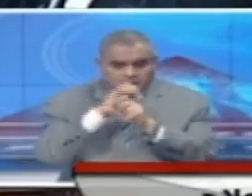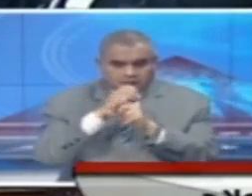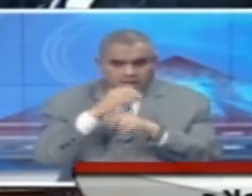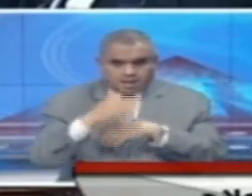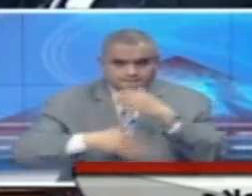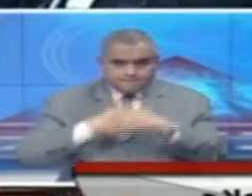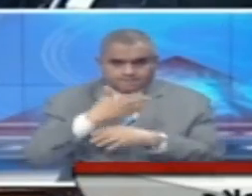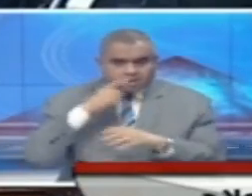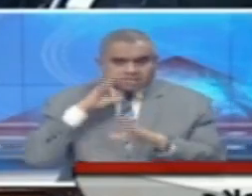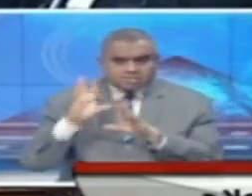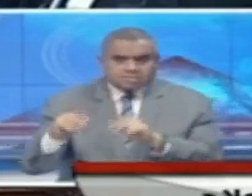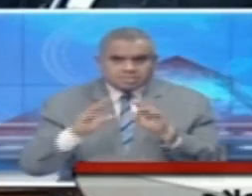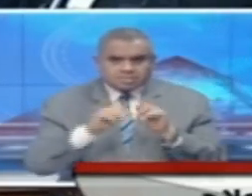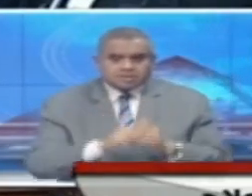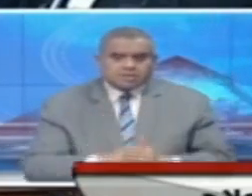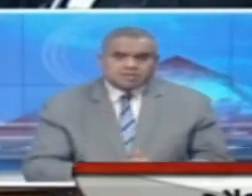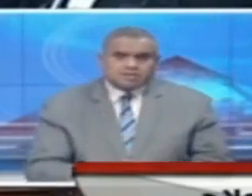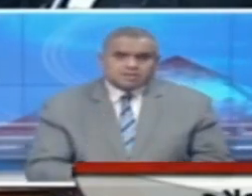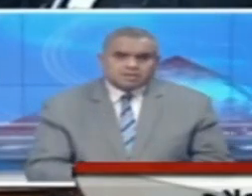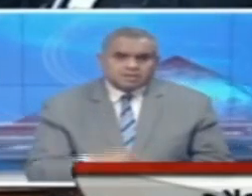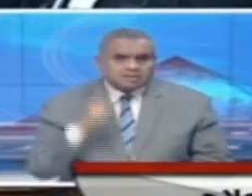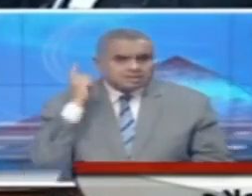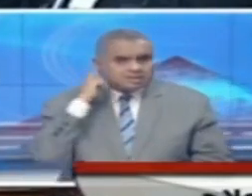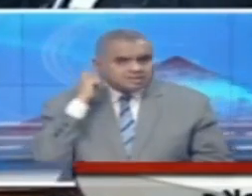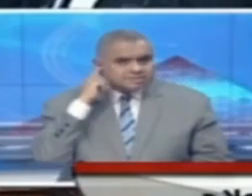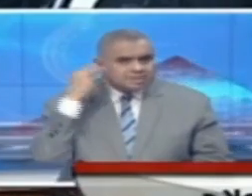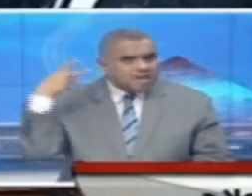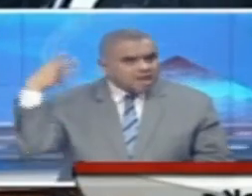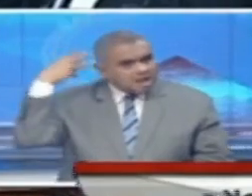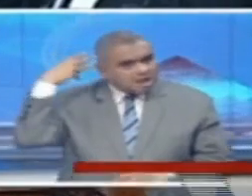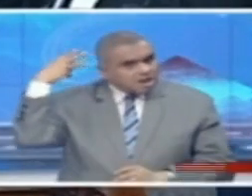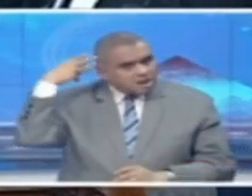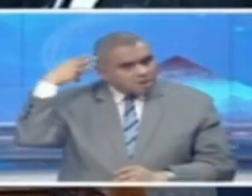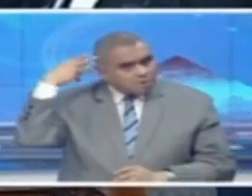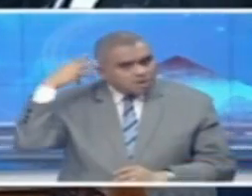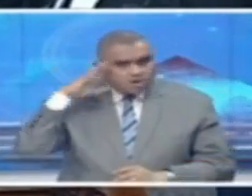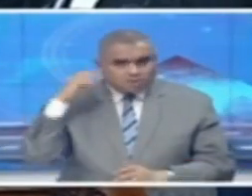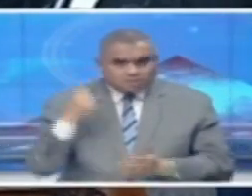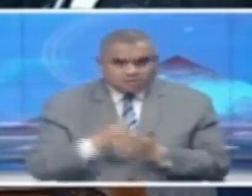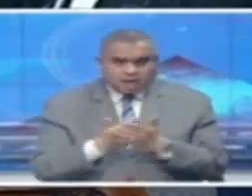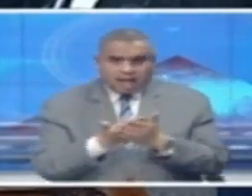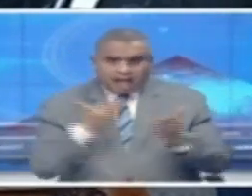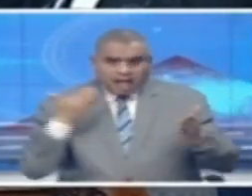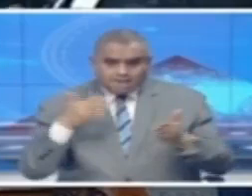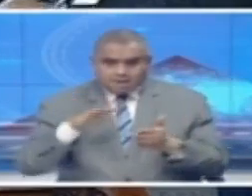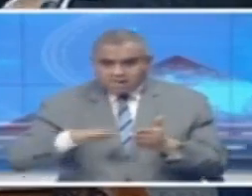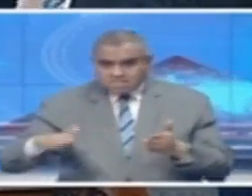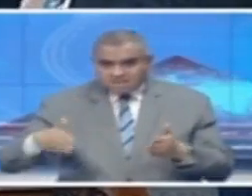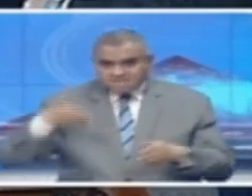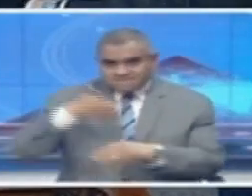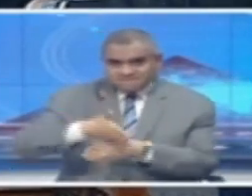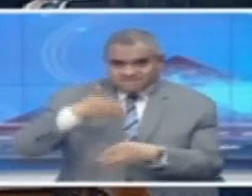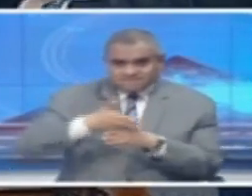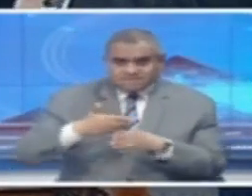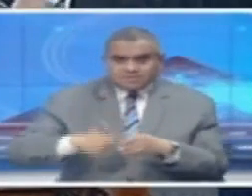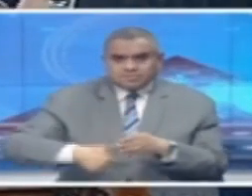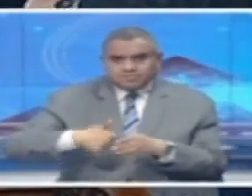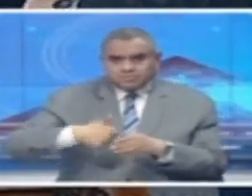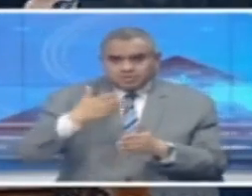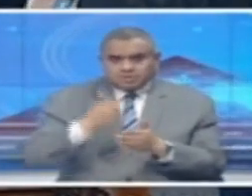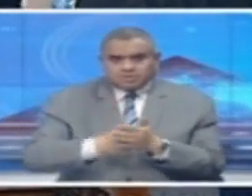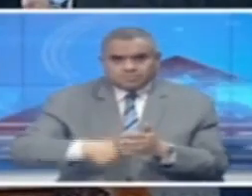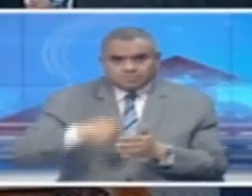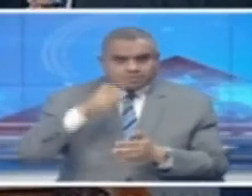الولادة، زي ما عملنا كده في موضوع السمع والقوقعة والكلام ده، لأنه كل ما يكون مبكر كل ما يكون الفرصة للحصول